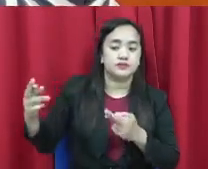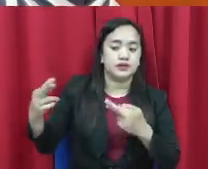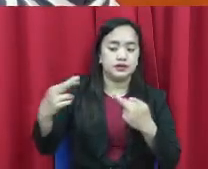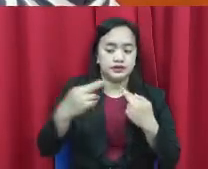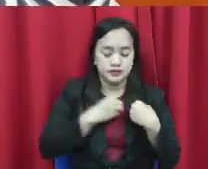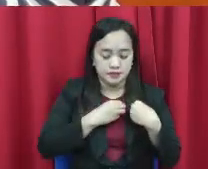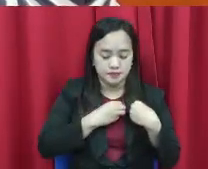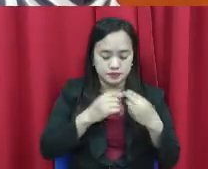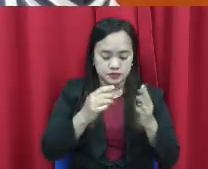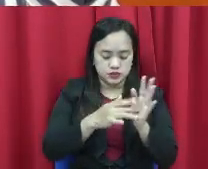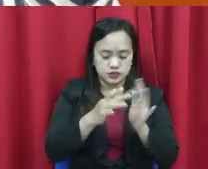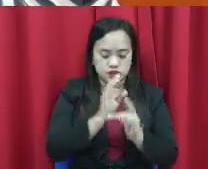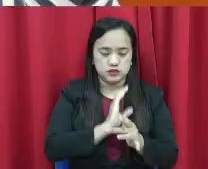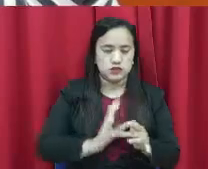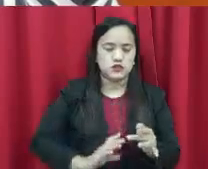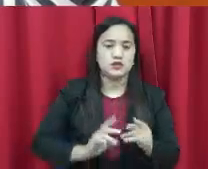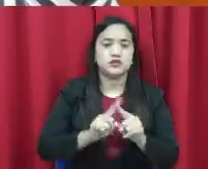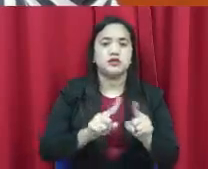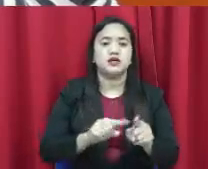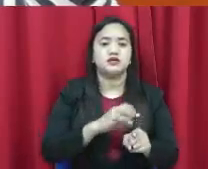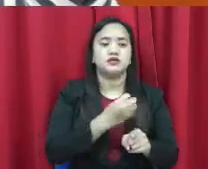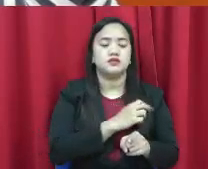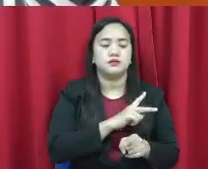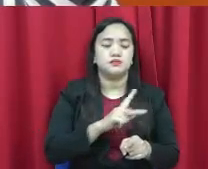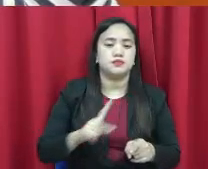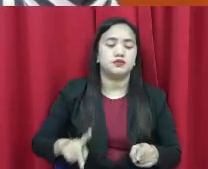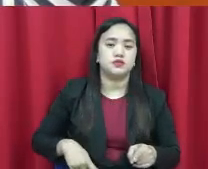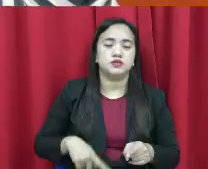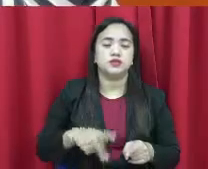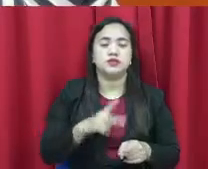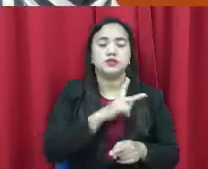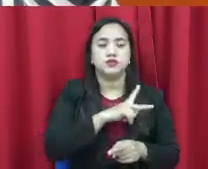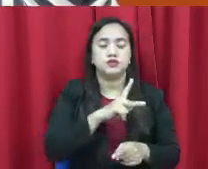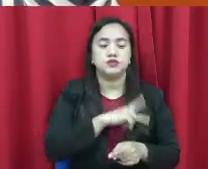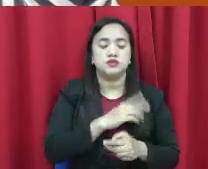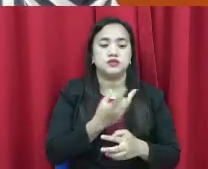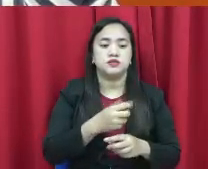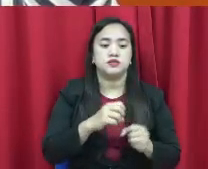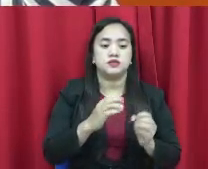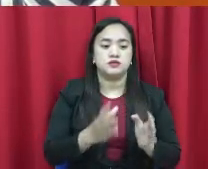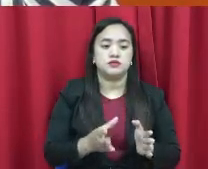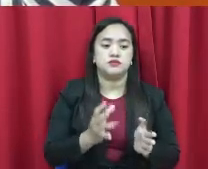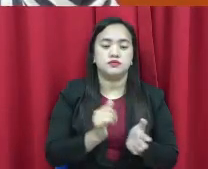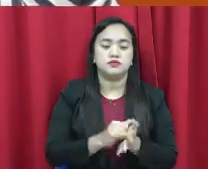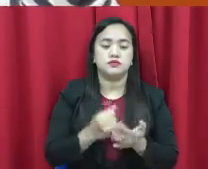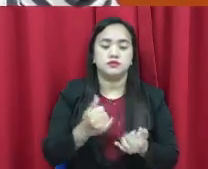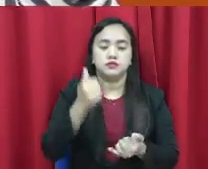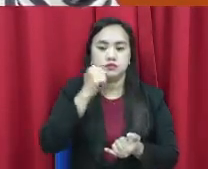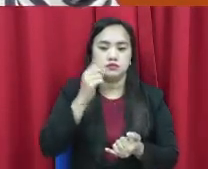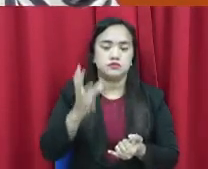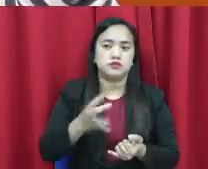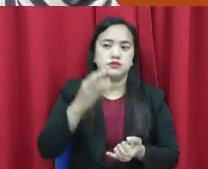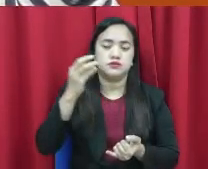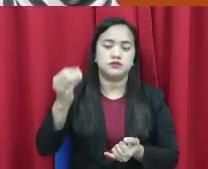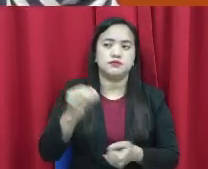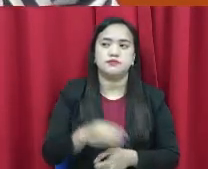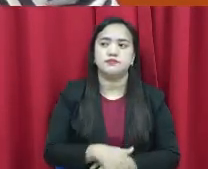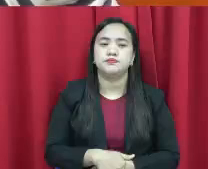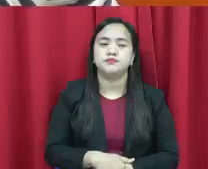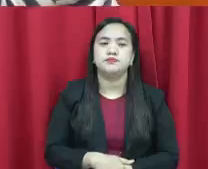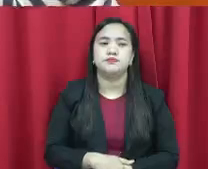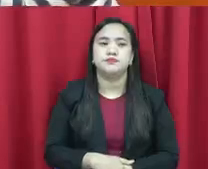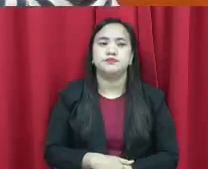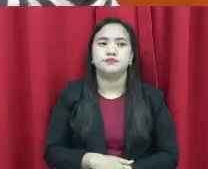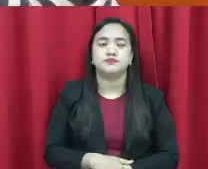puso natin na kailangan lang pong ma-high is ma-emphasize natin na ang public decision natin bilang mag-asawa